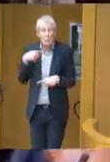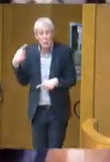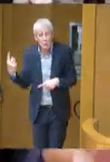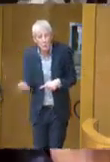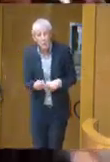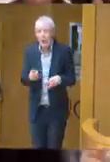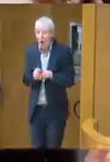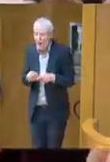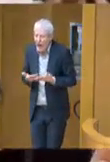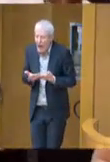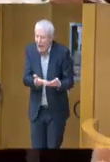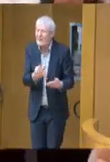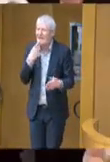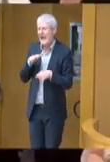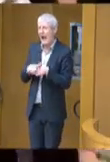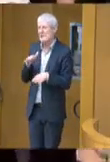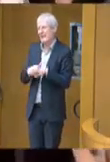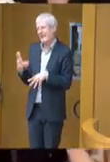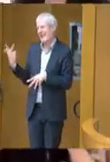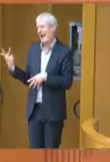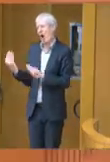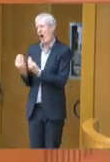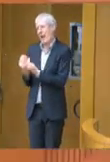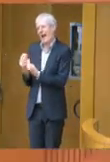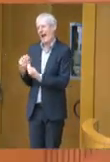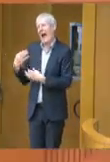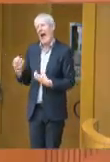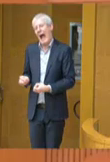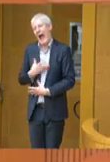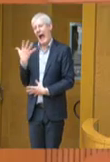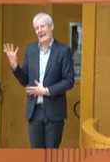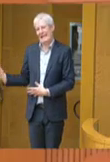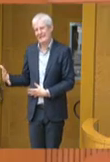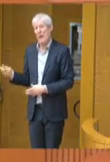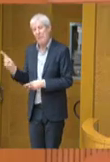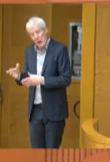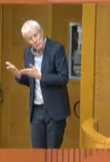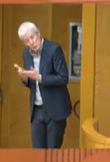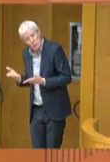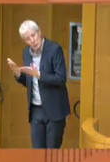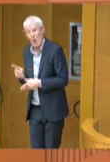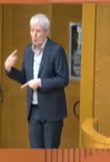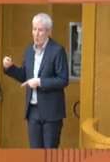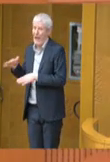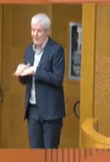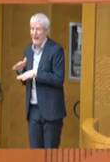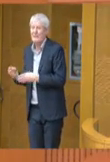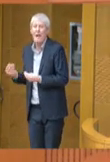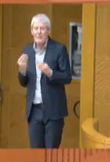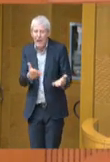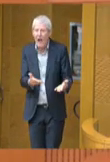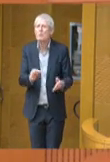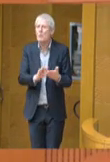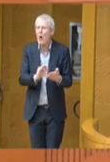guidati dalle mani esperte delle nostre tre colleghe artiste per studio e anche per esperienze lavorative.